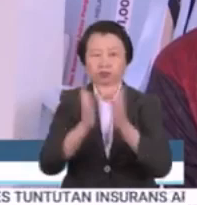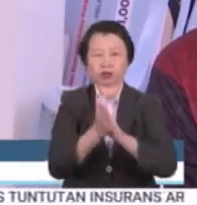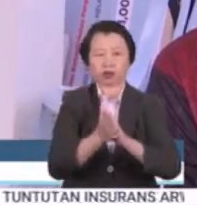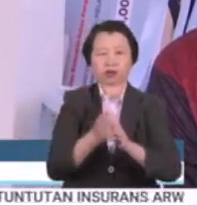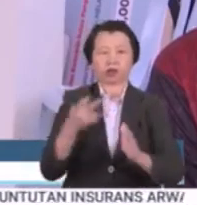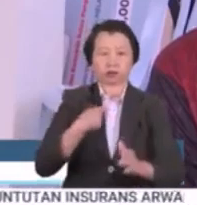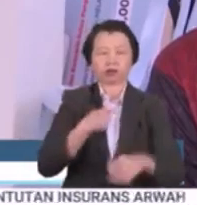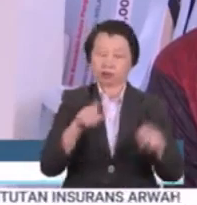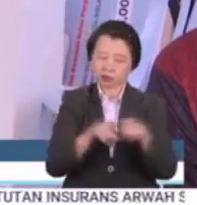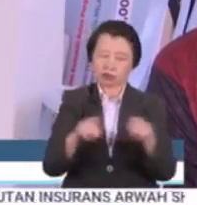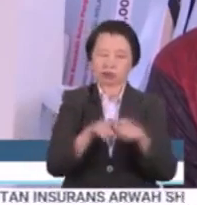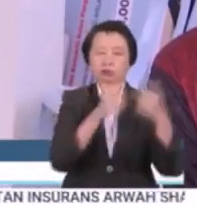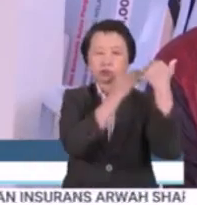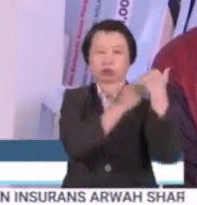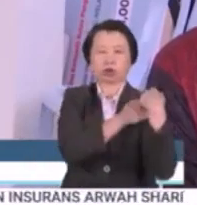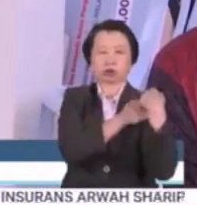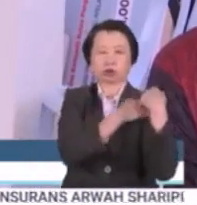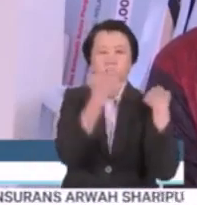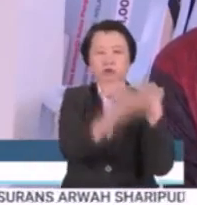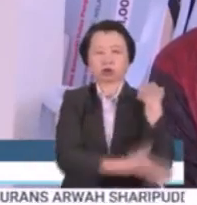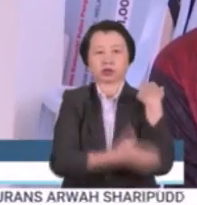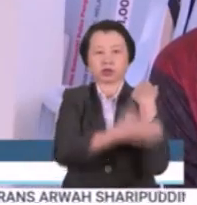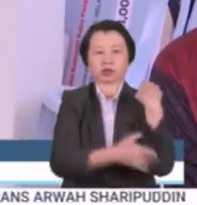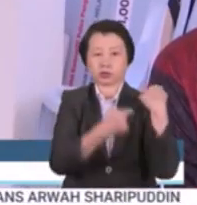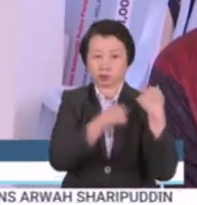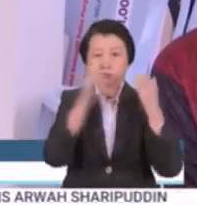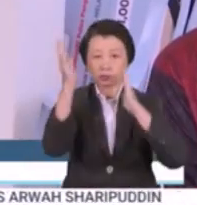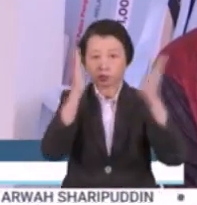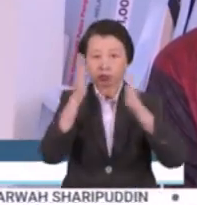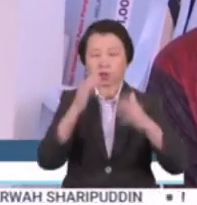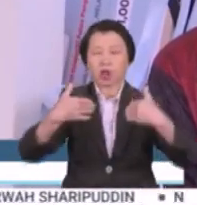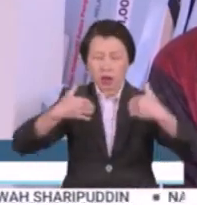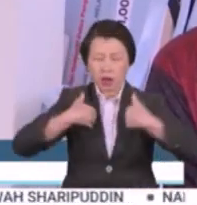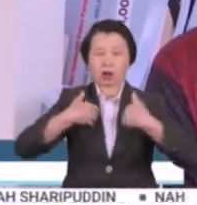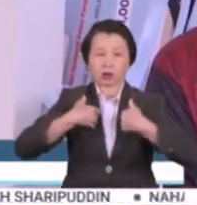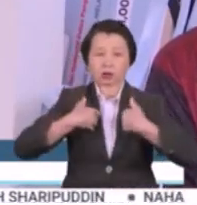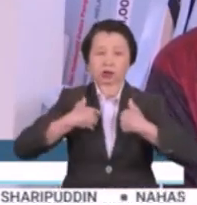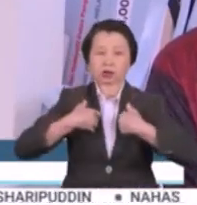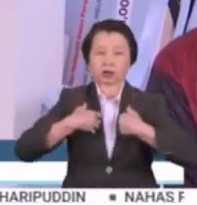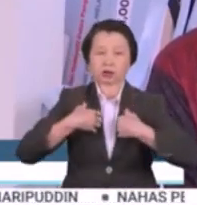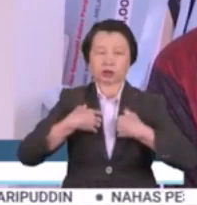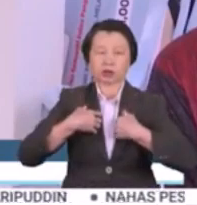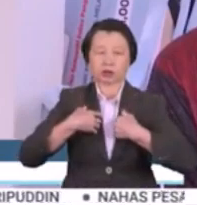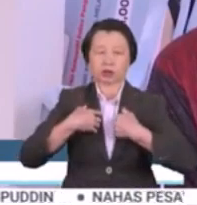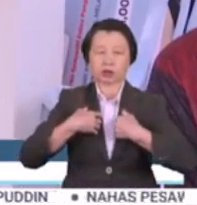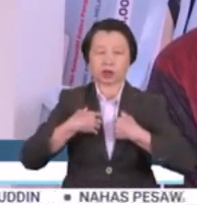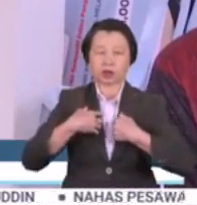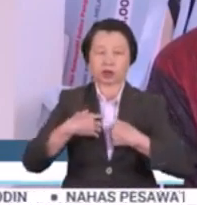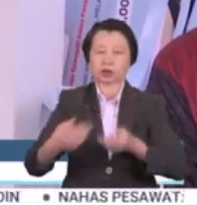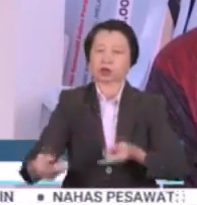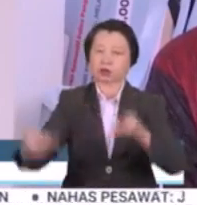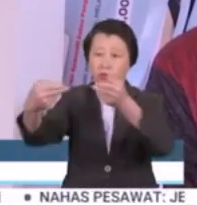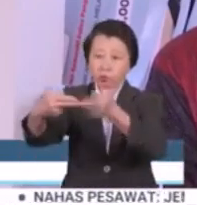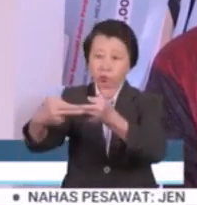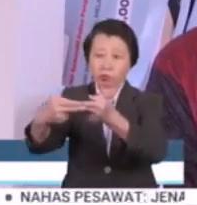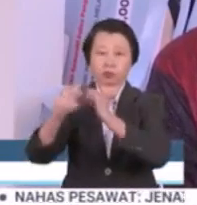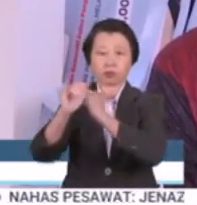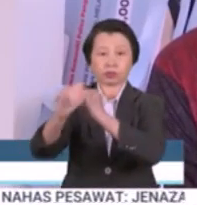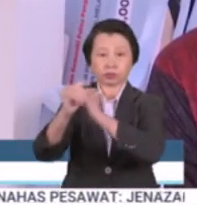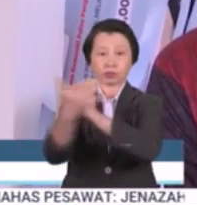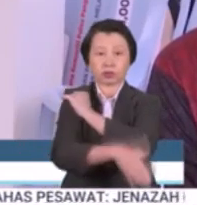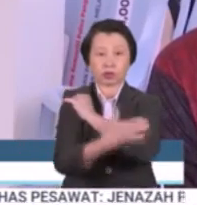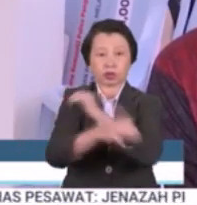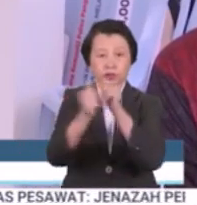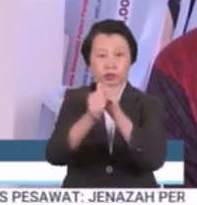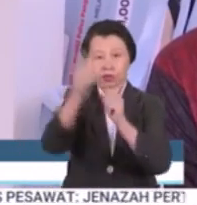tanggungjawab kita juga sebagai negara yang pernah mengadakan hubungan diplomatik